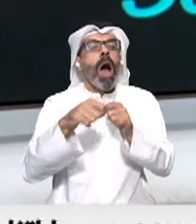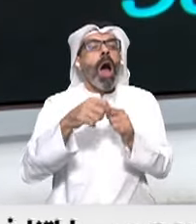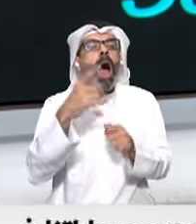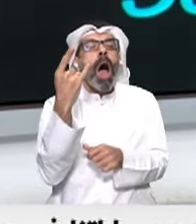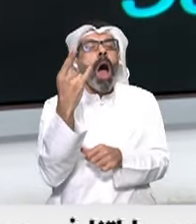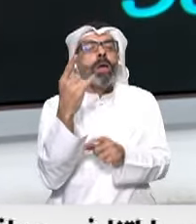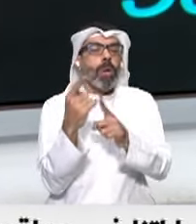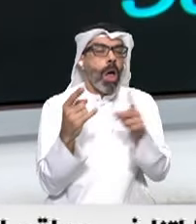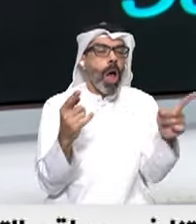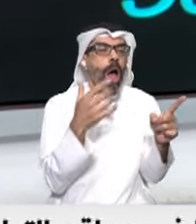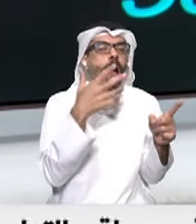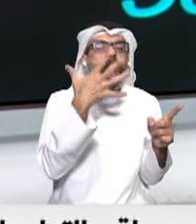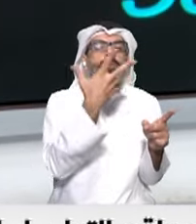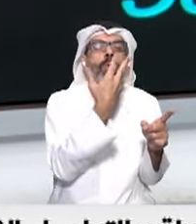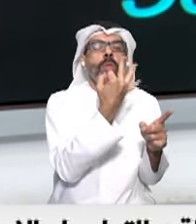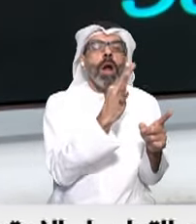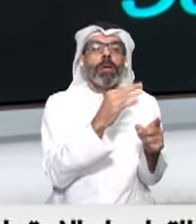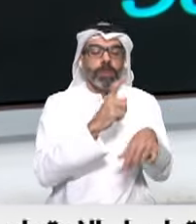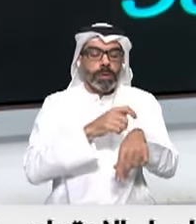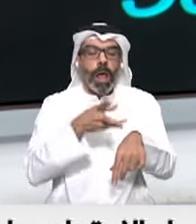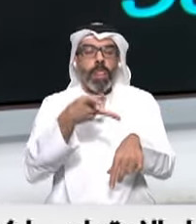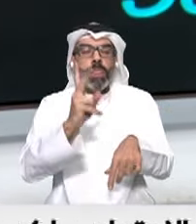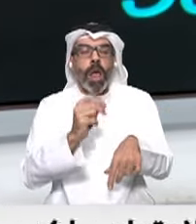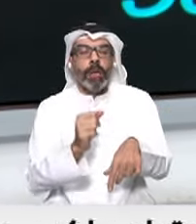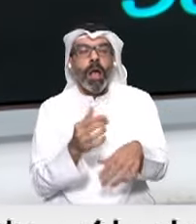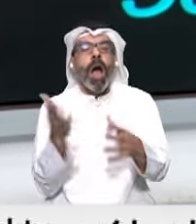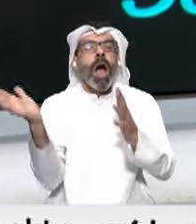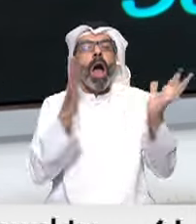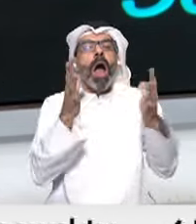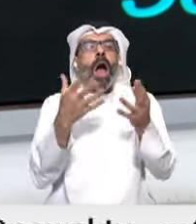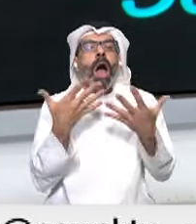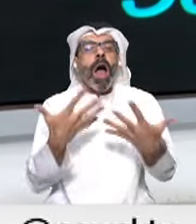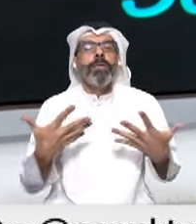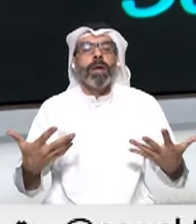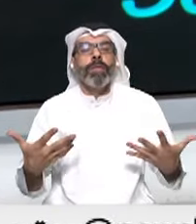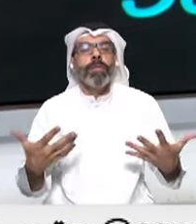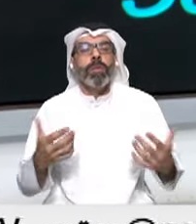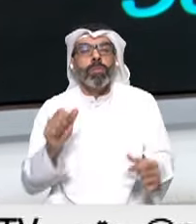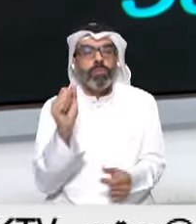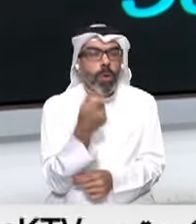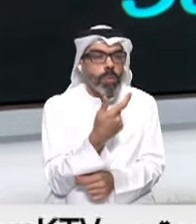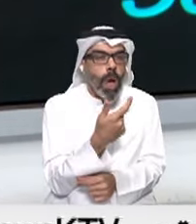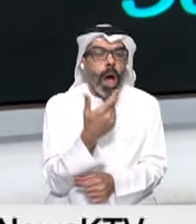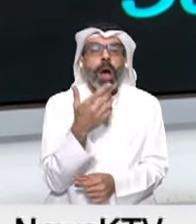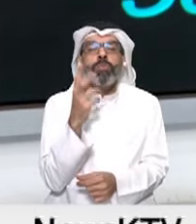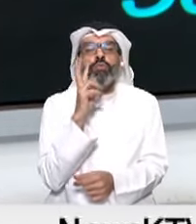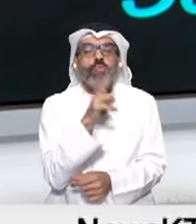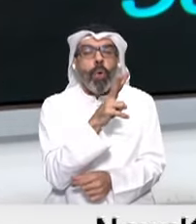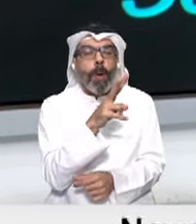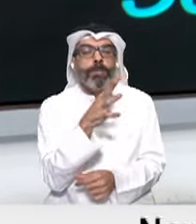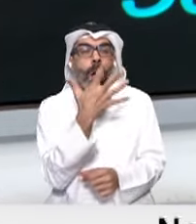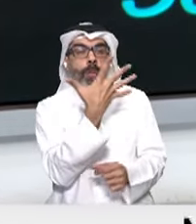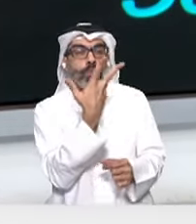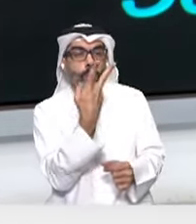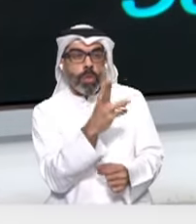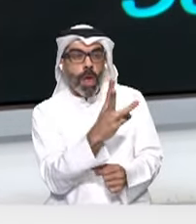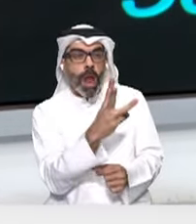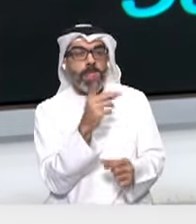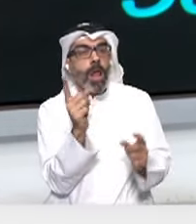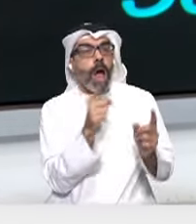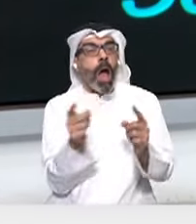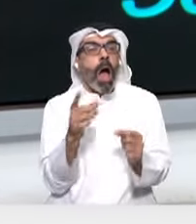الساعه ل الساعه 12 الرياح راح تستمر خفيفه الى معتدله كحد اقصى في سرعتها 35 م في الساعه درجات